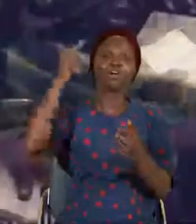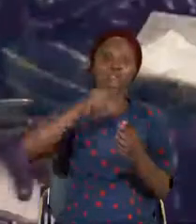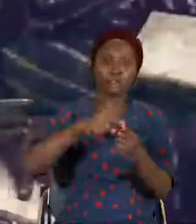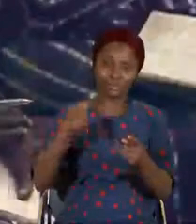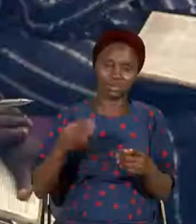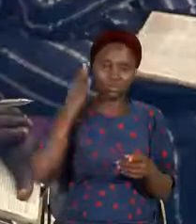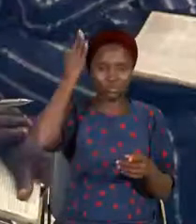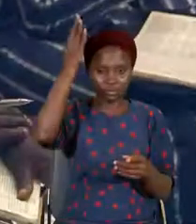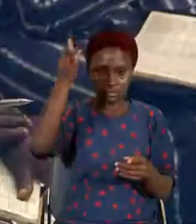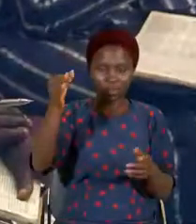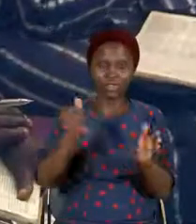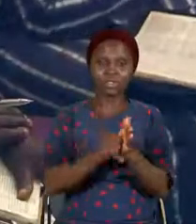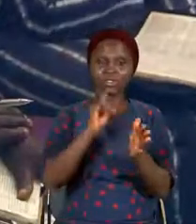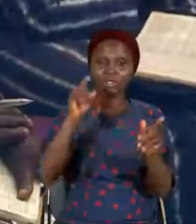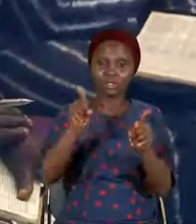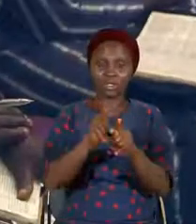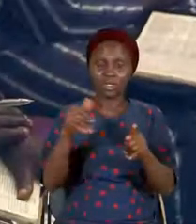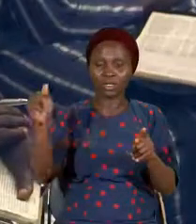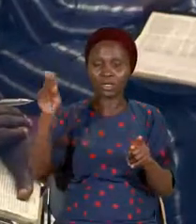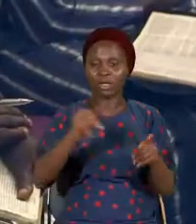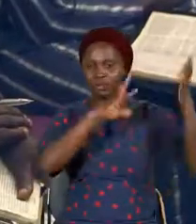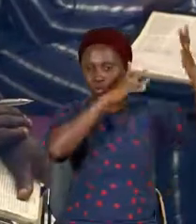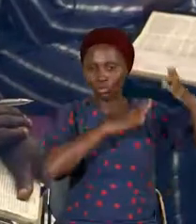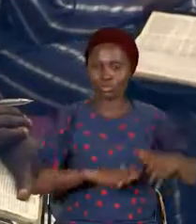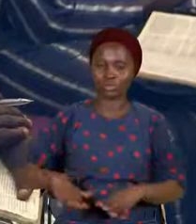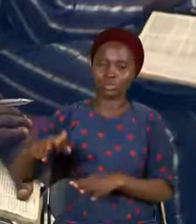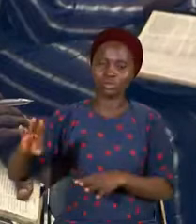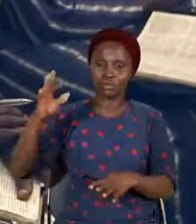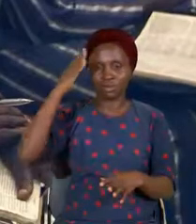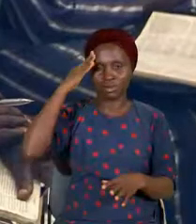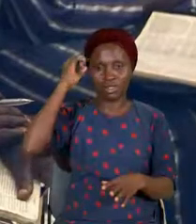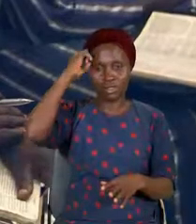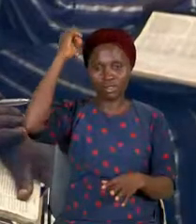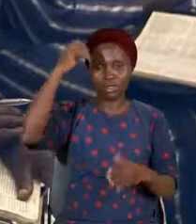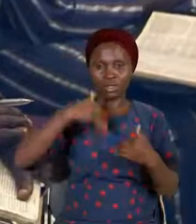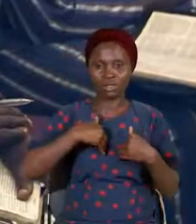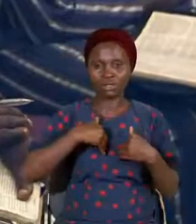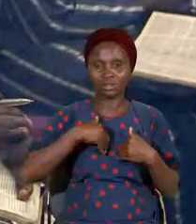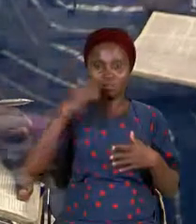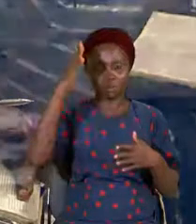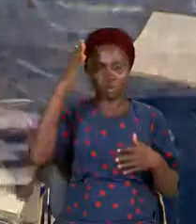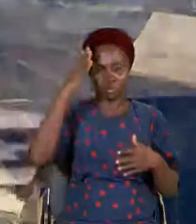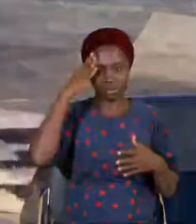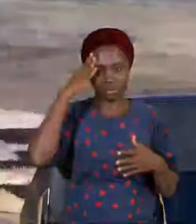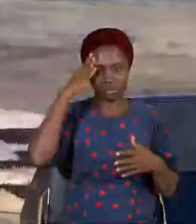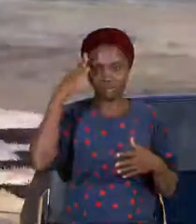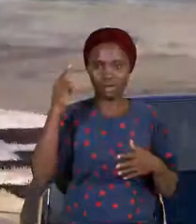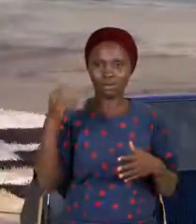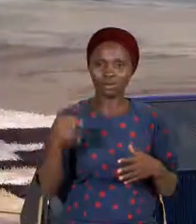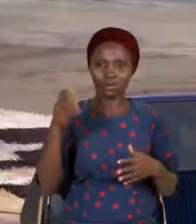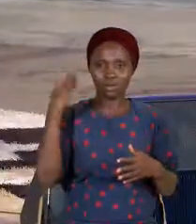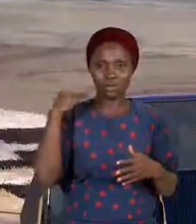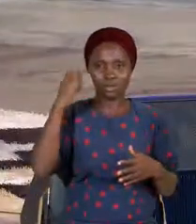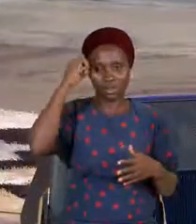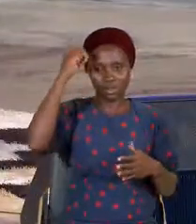juste au futur. C'est comme l'océan de connaissance. Il a la